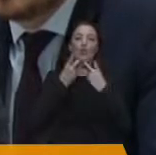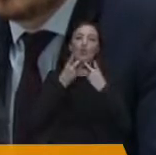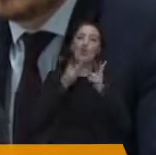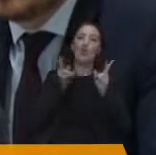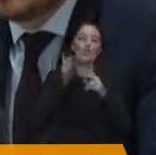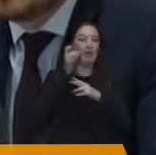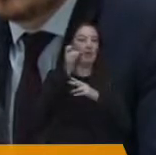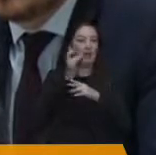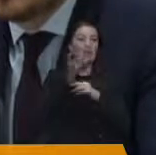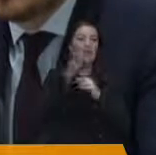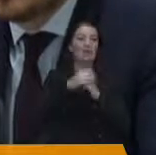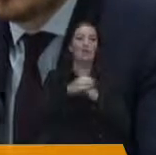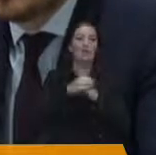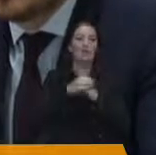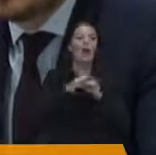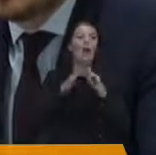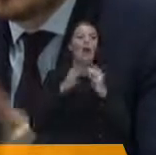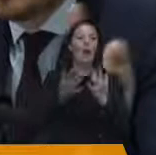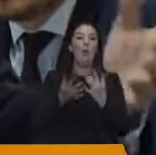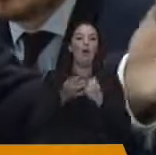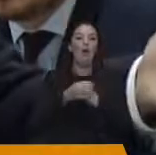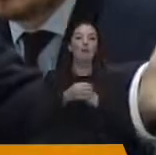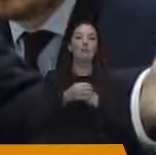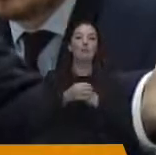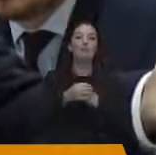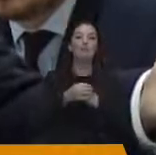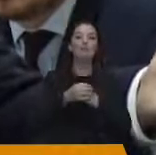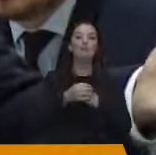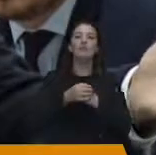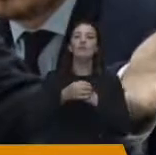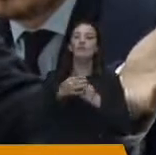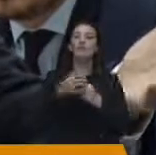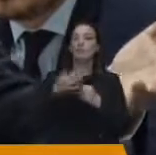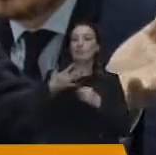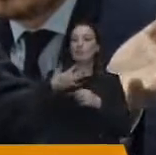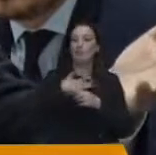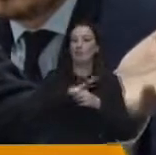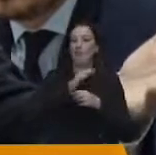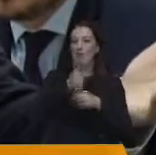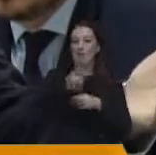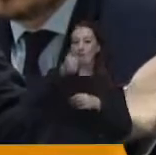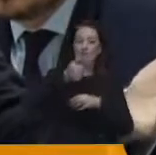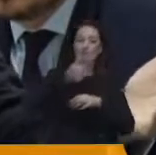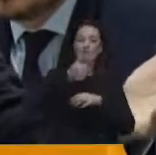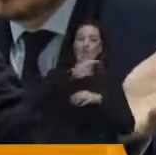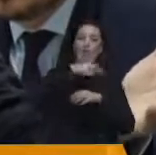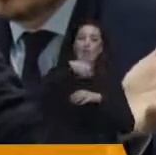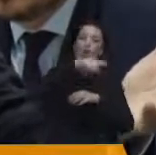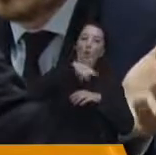net. Ama iktidardaki arkadaşlarıma anlatamıyorum.